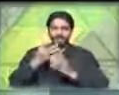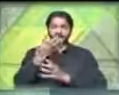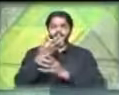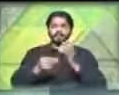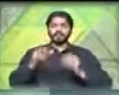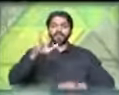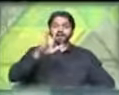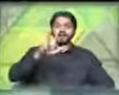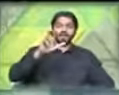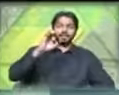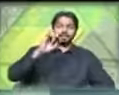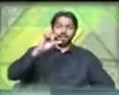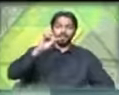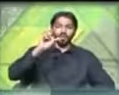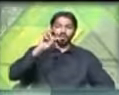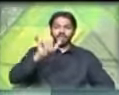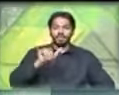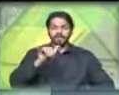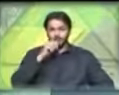تعالى: